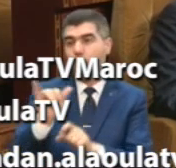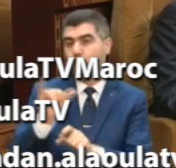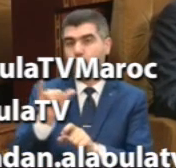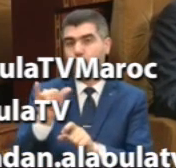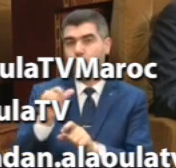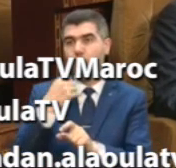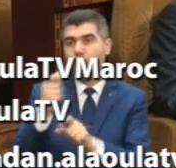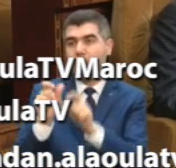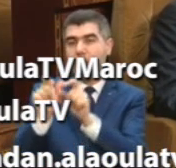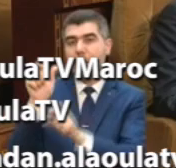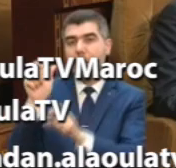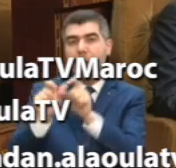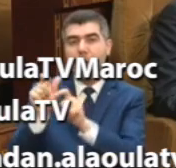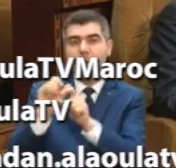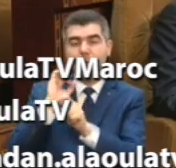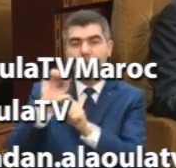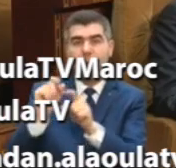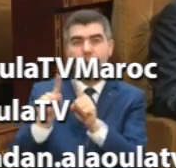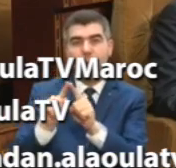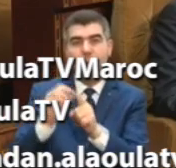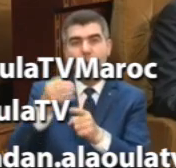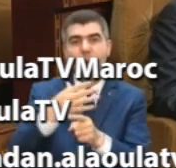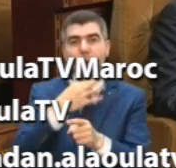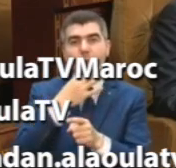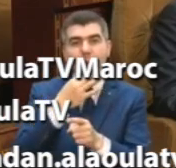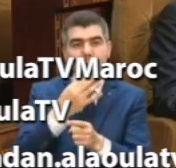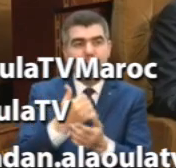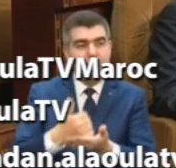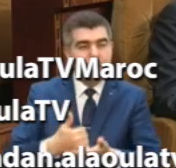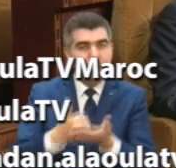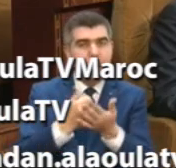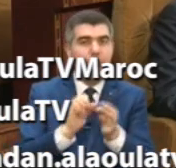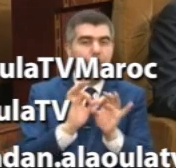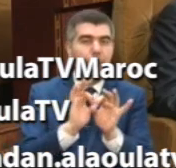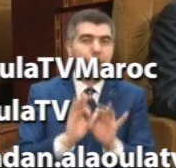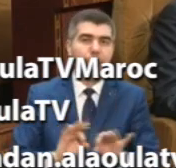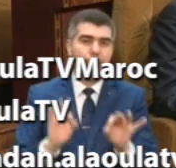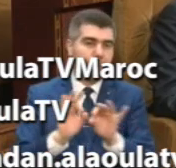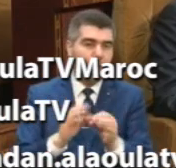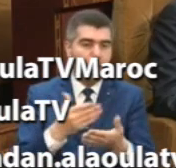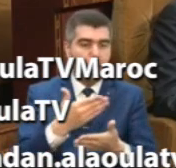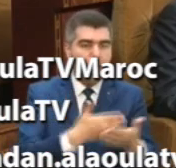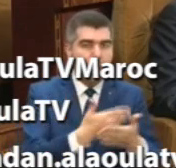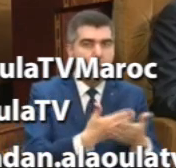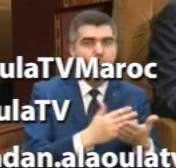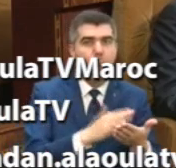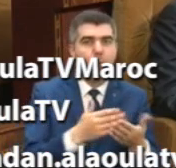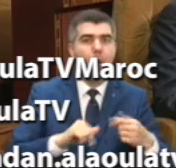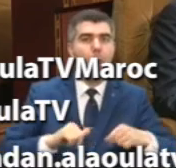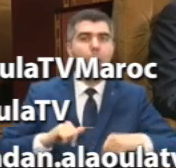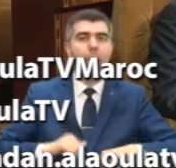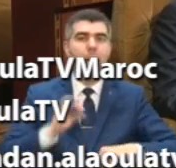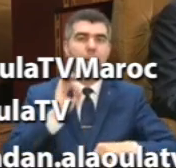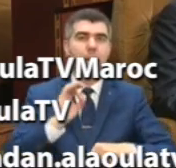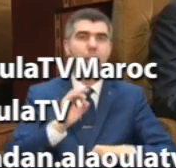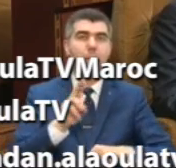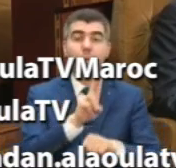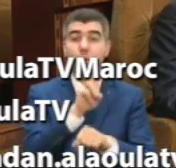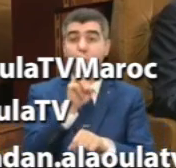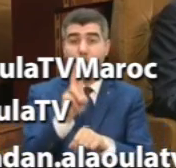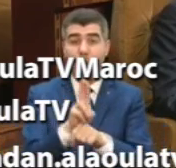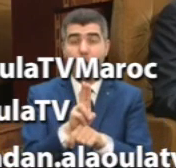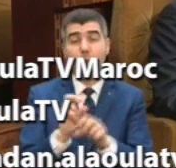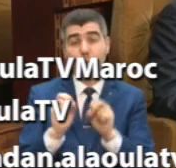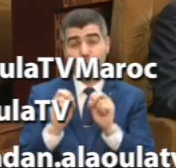في الحصول على حقه بعدم تطبيق وتسهيل وتسريع المستطيل الإدارية من طرف الوزارة المسؤولة. سؤال، فهل